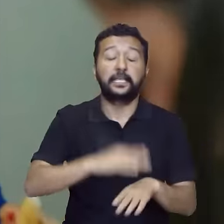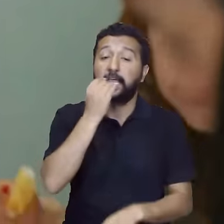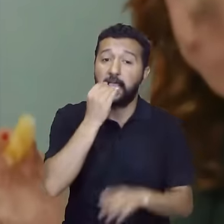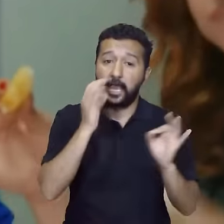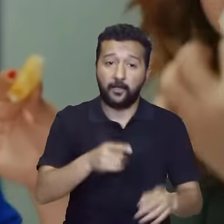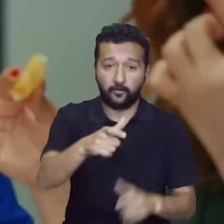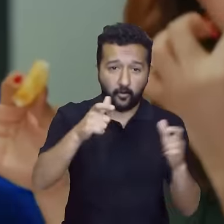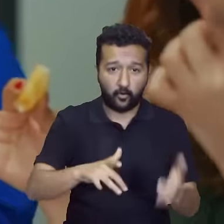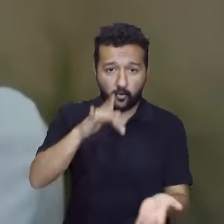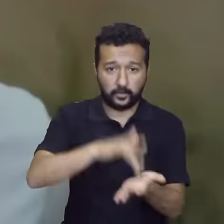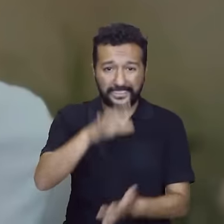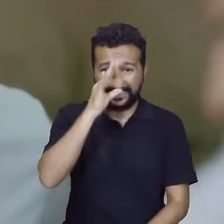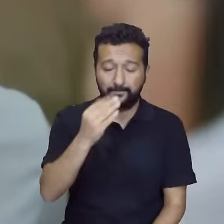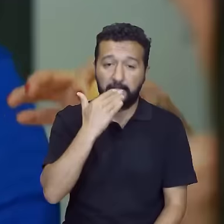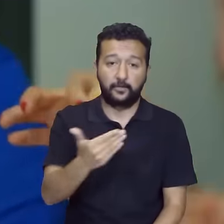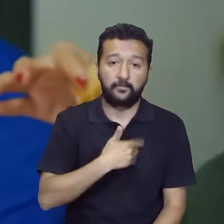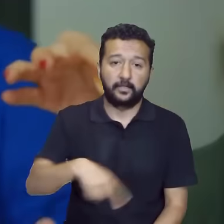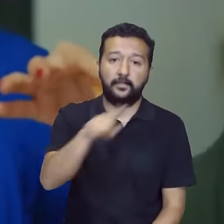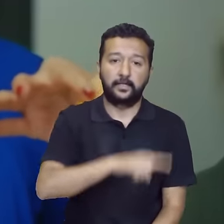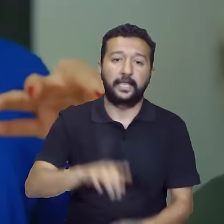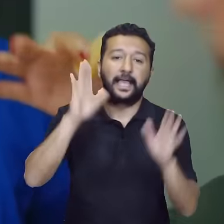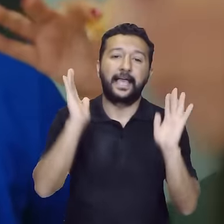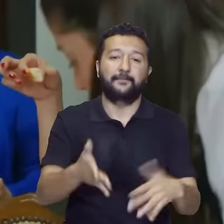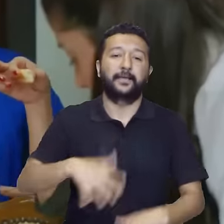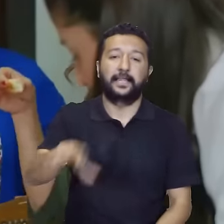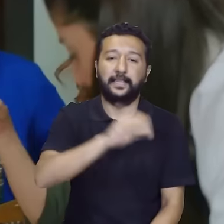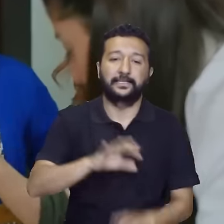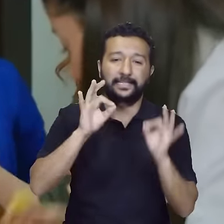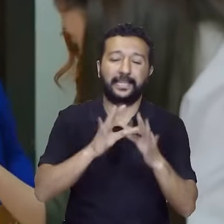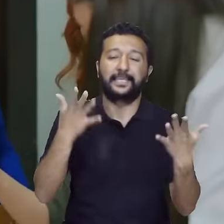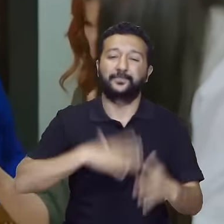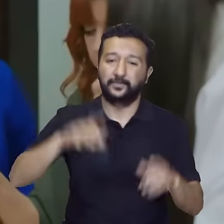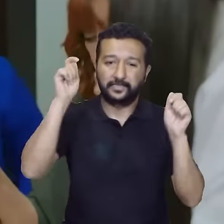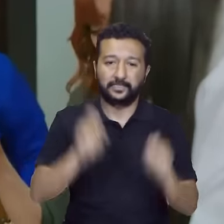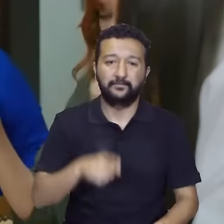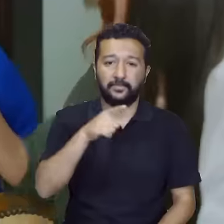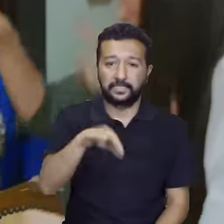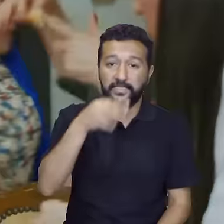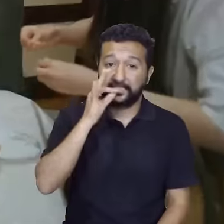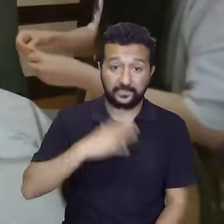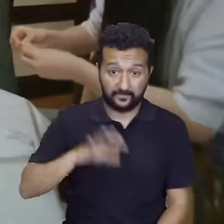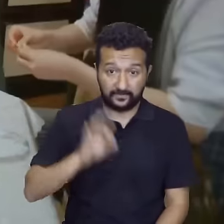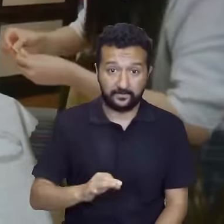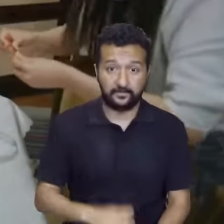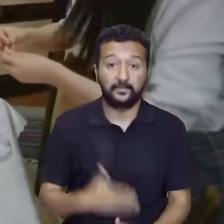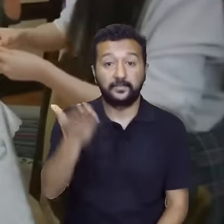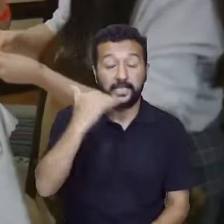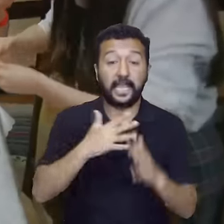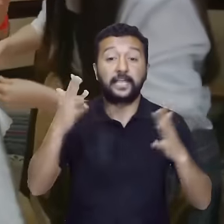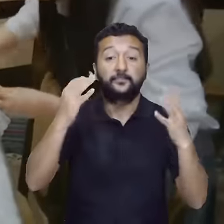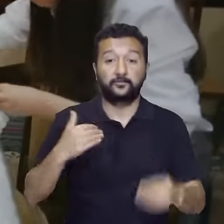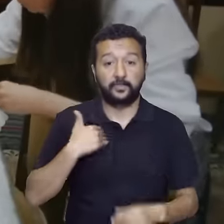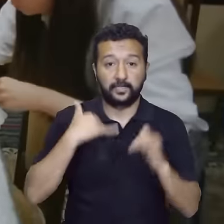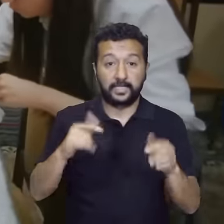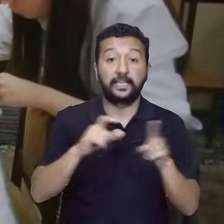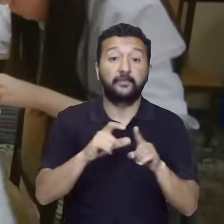yeme ortasından şunu. Ay kime diyorum ben ya? Ama ne haliniz varsa görün, çay içen var mı? Açık olsun.